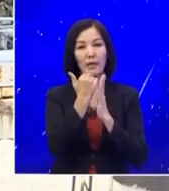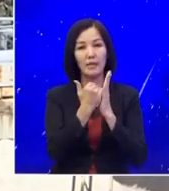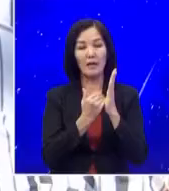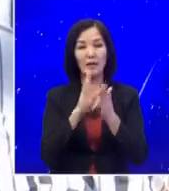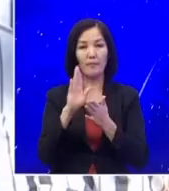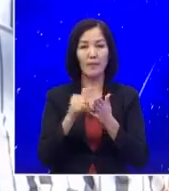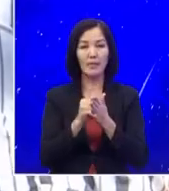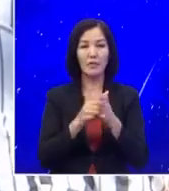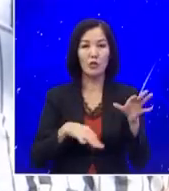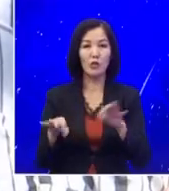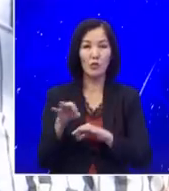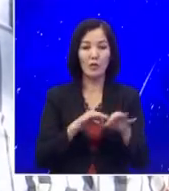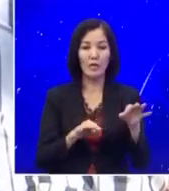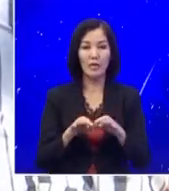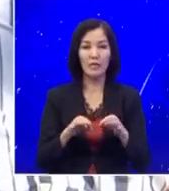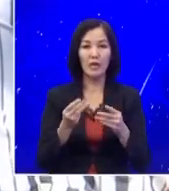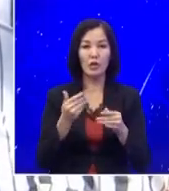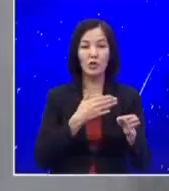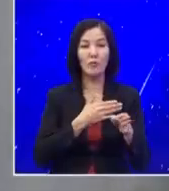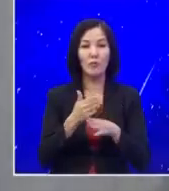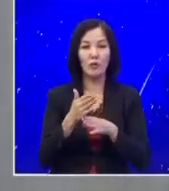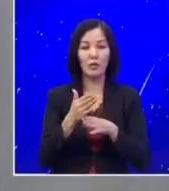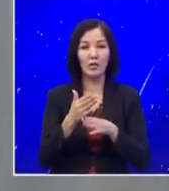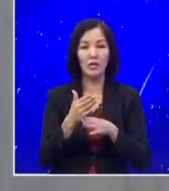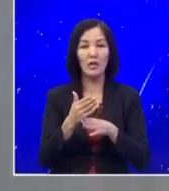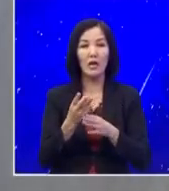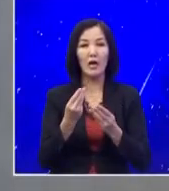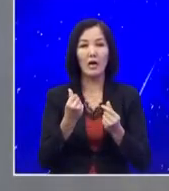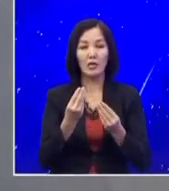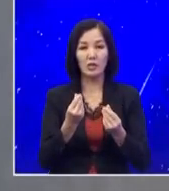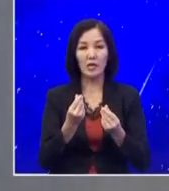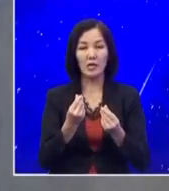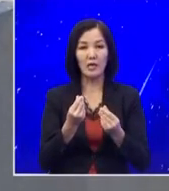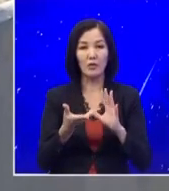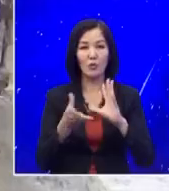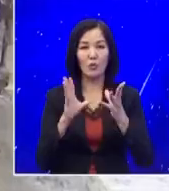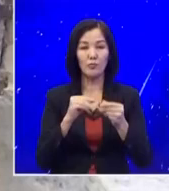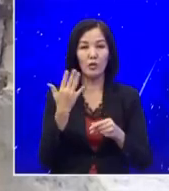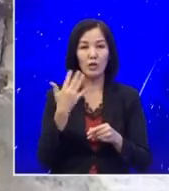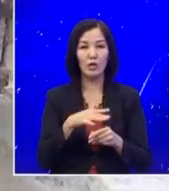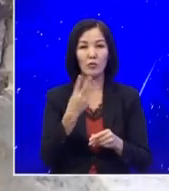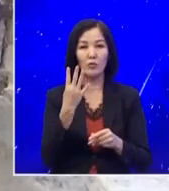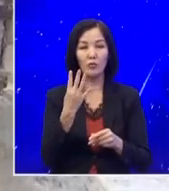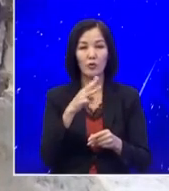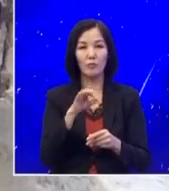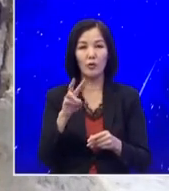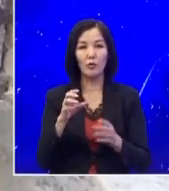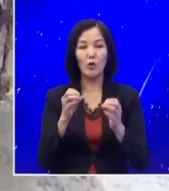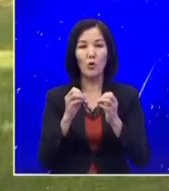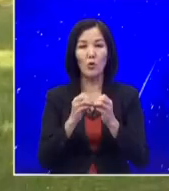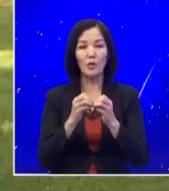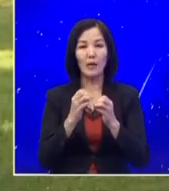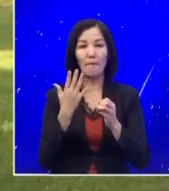басты жоба ретінде қарастырылған. Биыл осы іске инвестиция есебінен келген қаржы көлемі 54,5 миллион теңгені